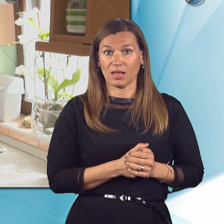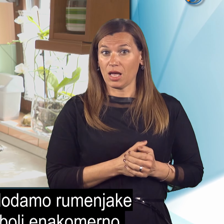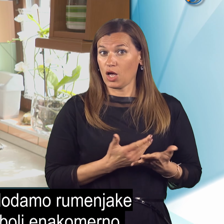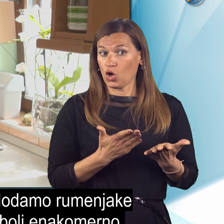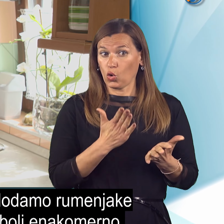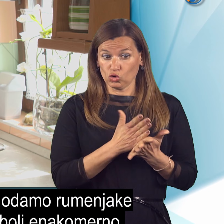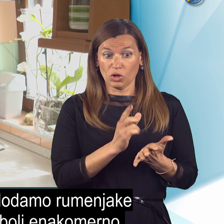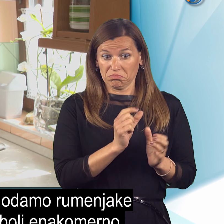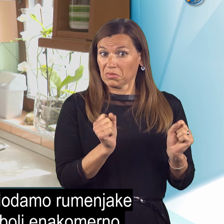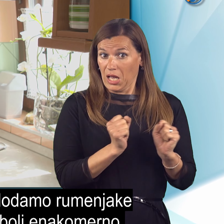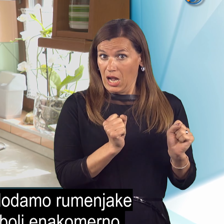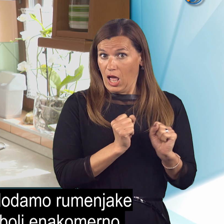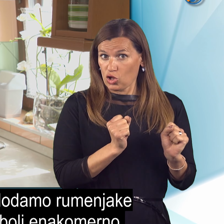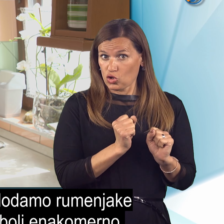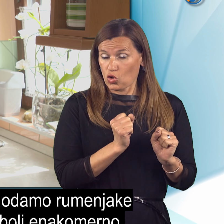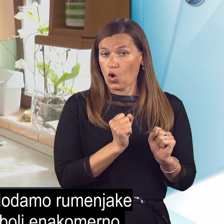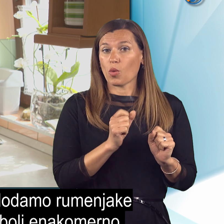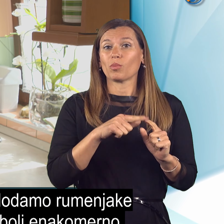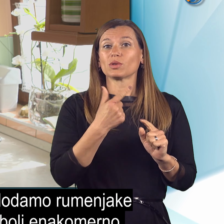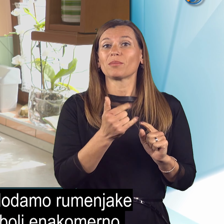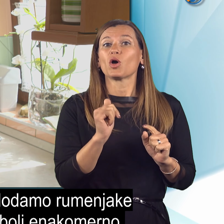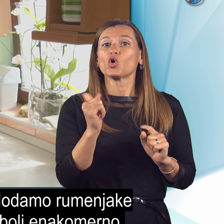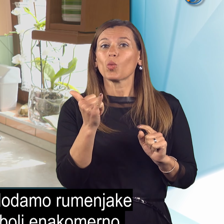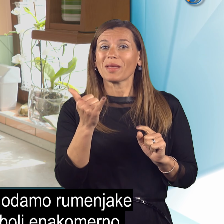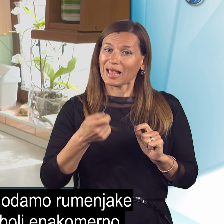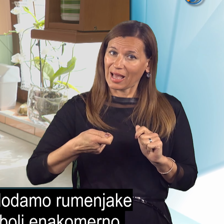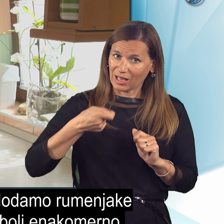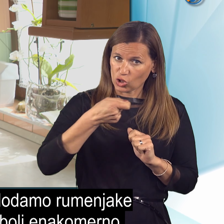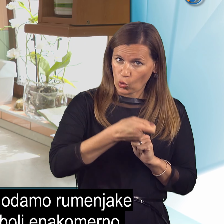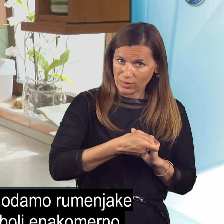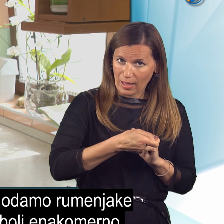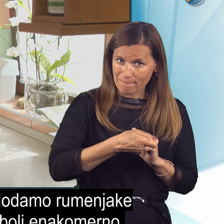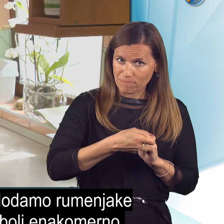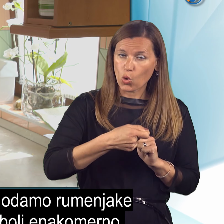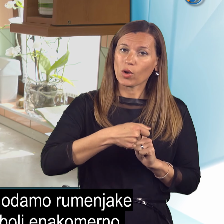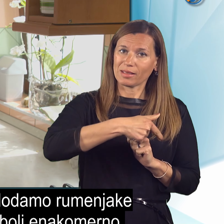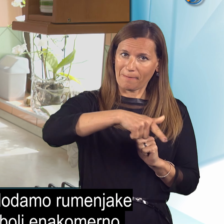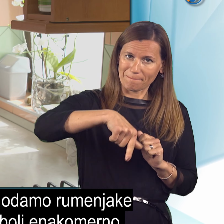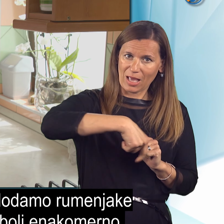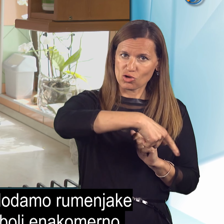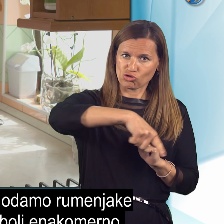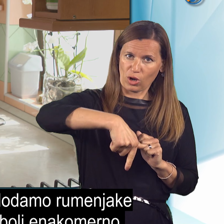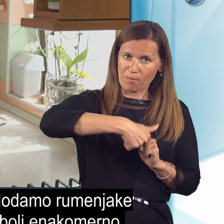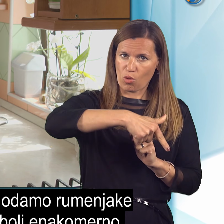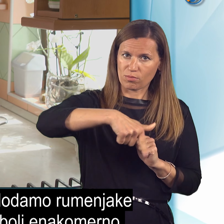Ko se je masa malo ohladila, rumenjake in premešamo.